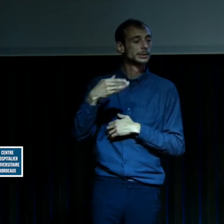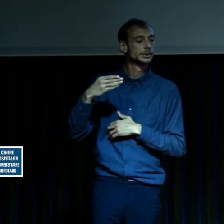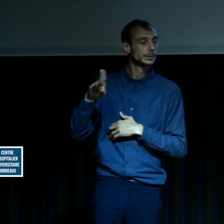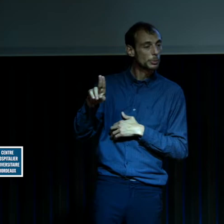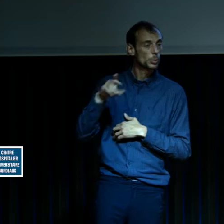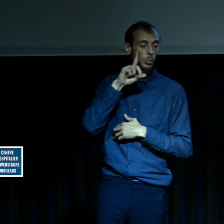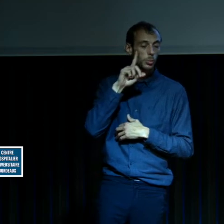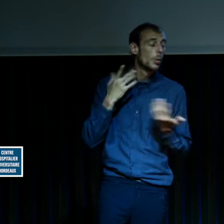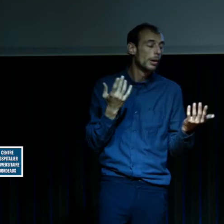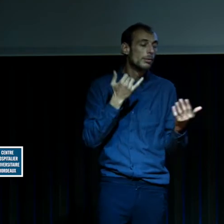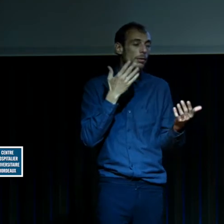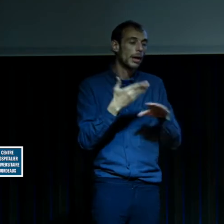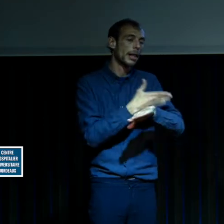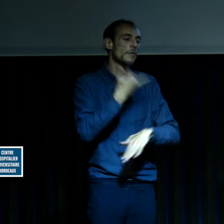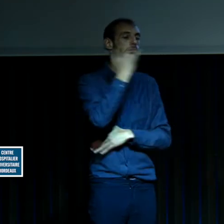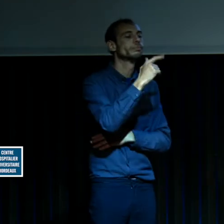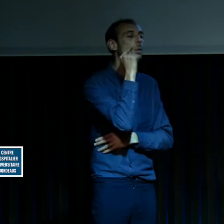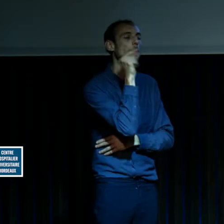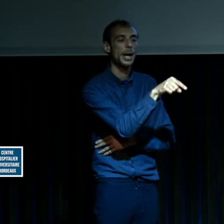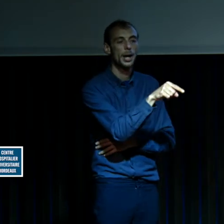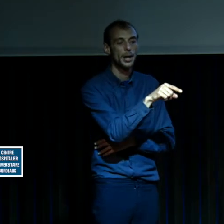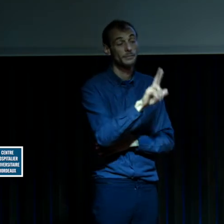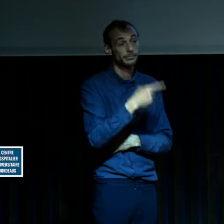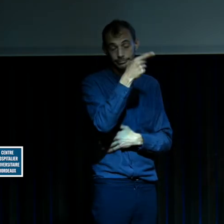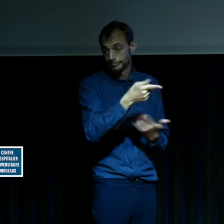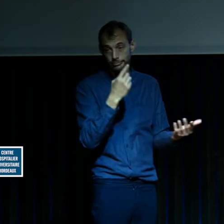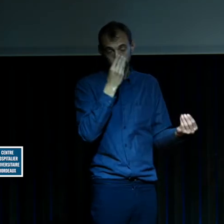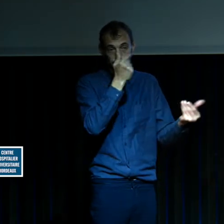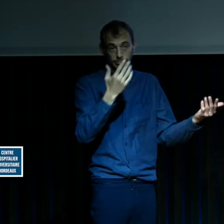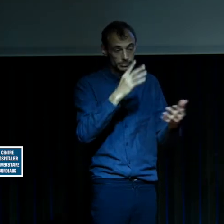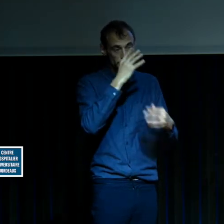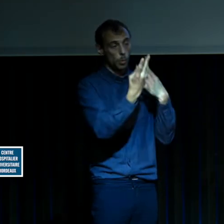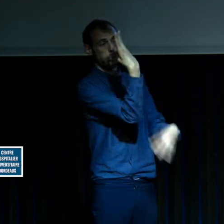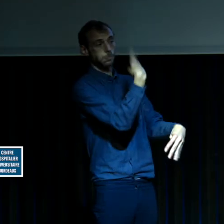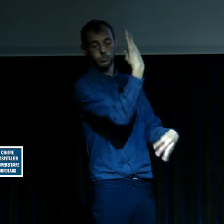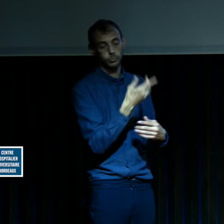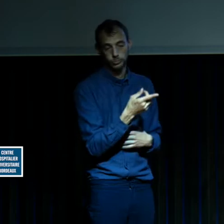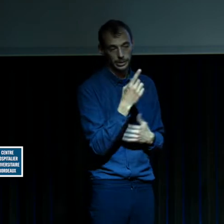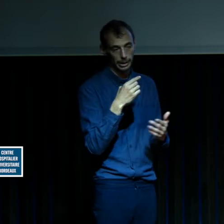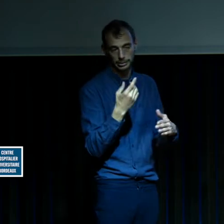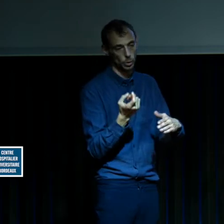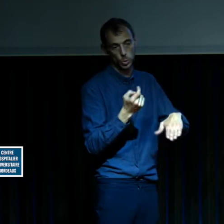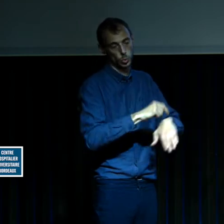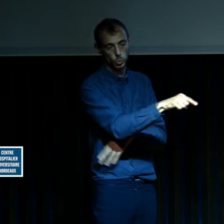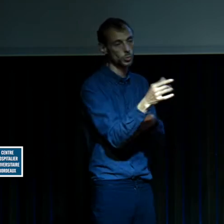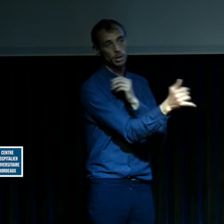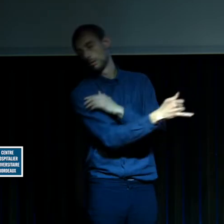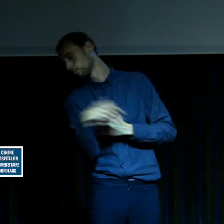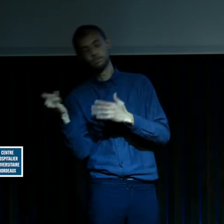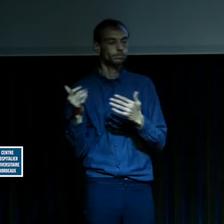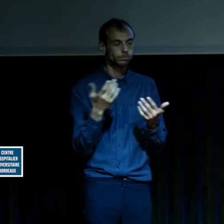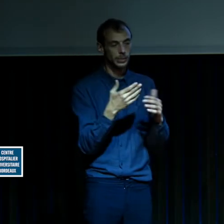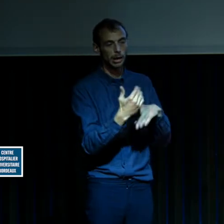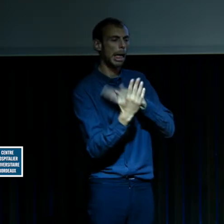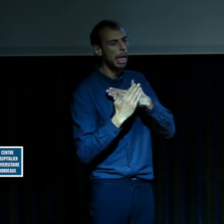avait eu la lucidité et avait compris lui immédiatement ce qui se passait, donc il avait appelé le SAMU. Et j'ai eu le SAMU